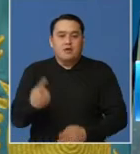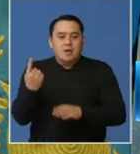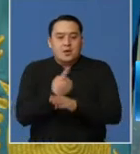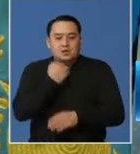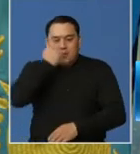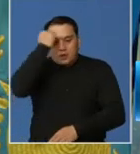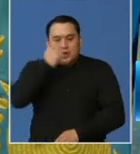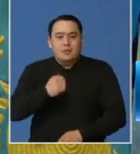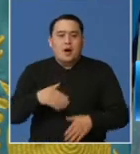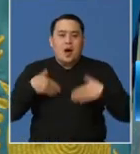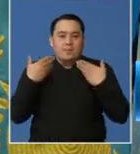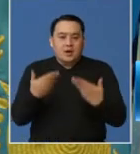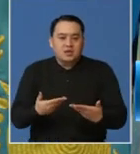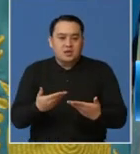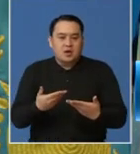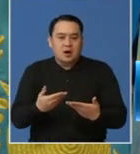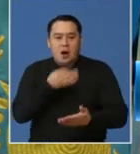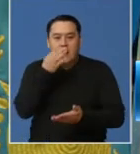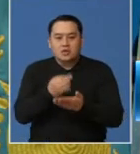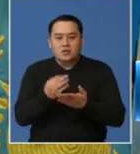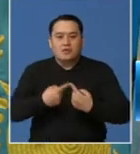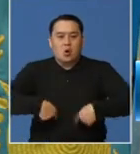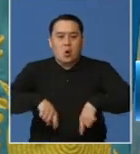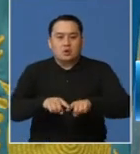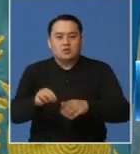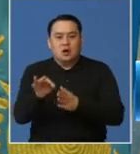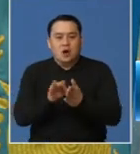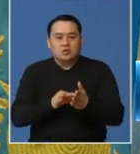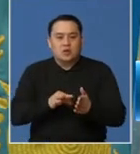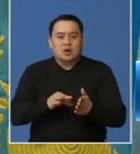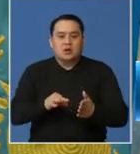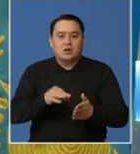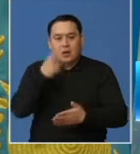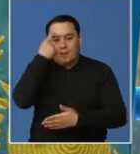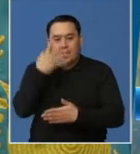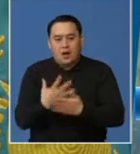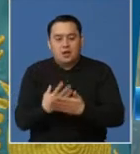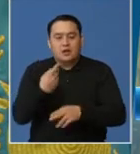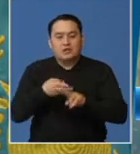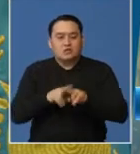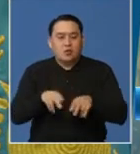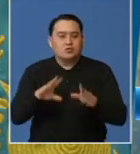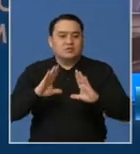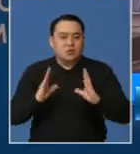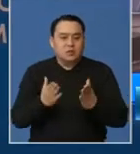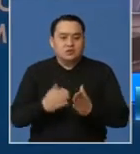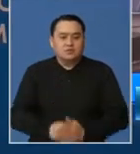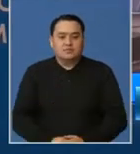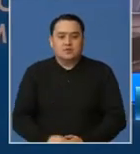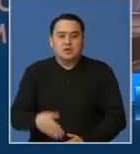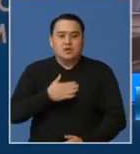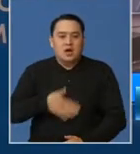Во-первых, спасибо, что обратились. Ответственным органам поручаю в кратчайшие сроки осведомить меня о проводимой ситуации. Наш